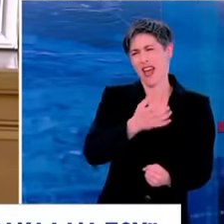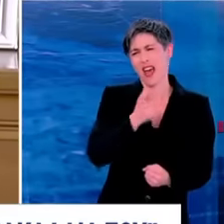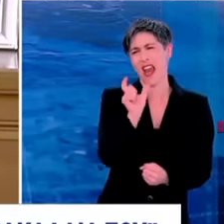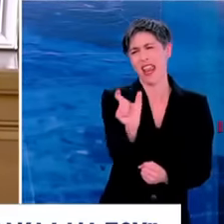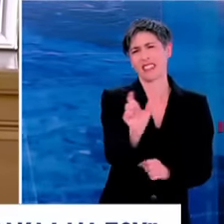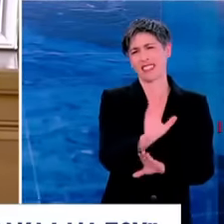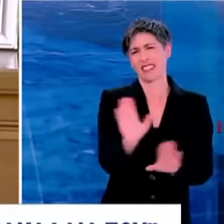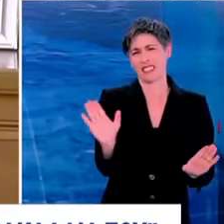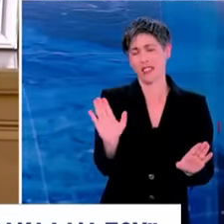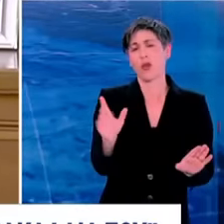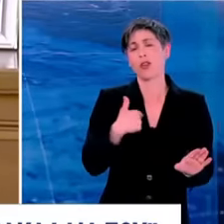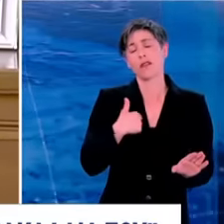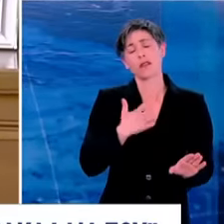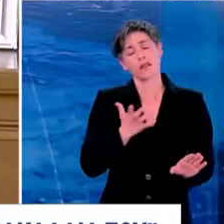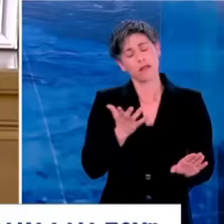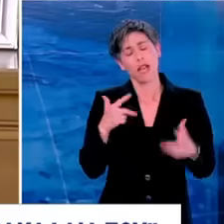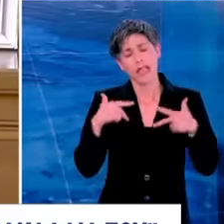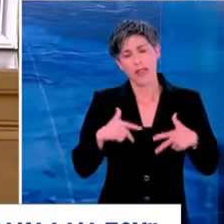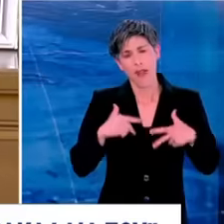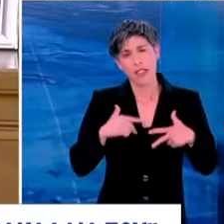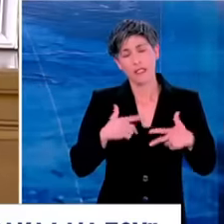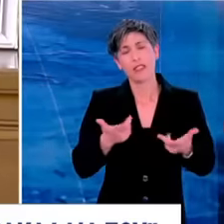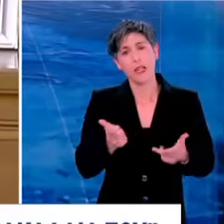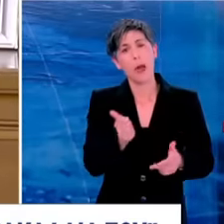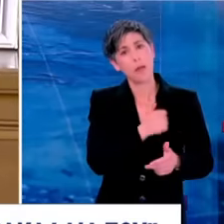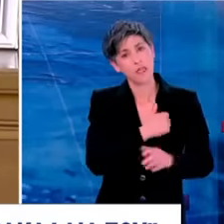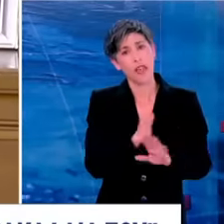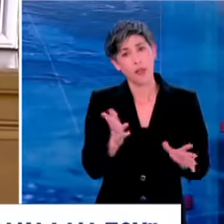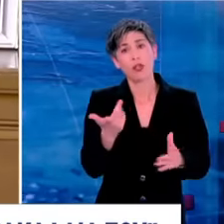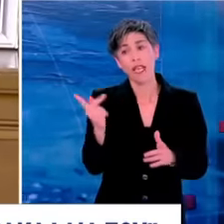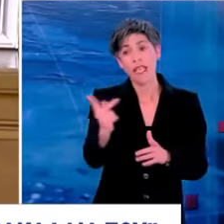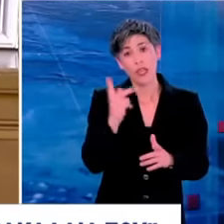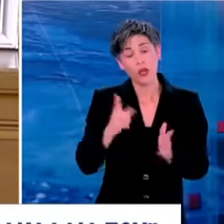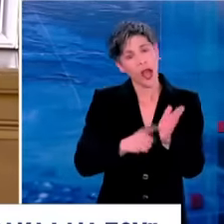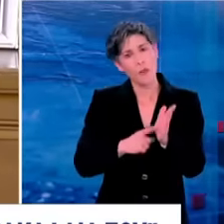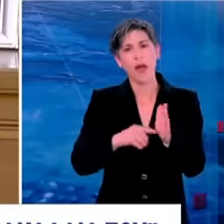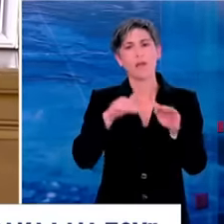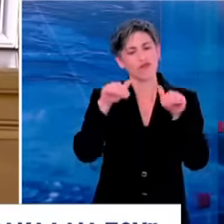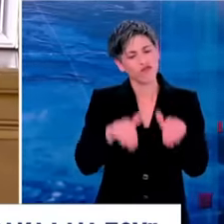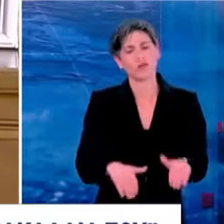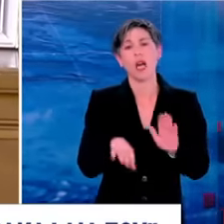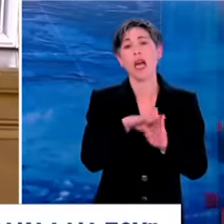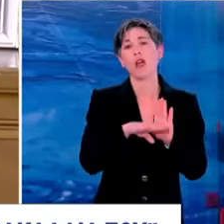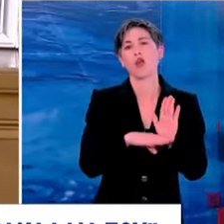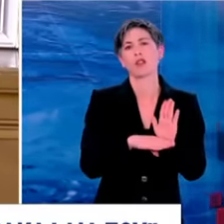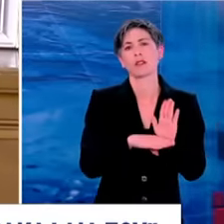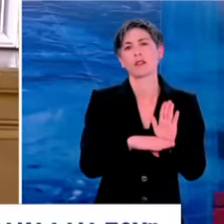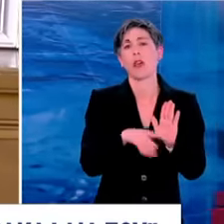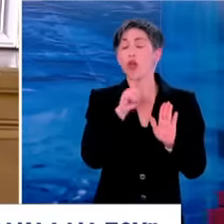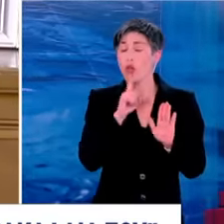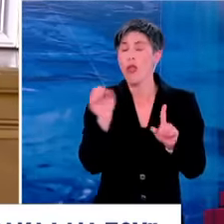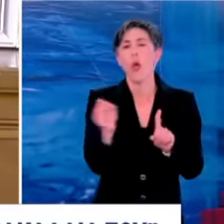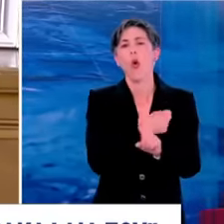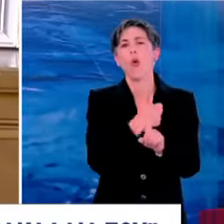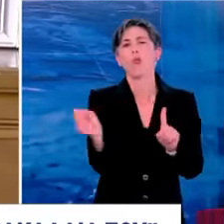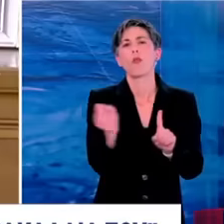βαθιά πίστη δικιά μου και της κυβέρνησης ότι δεν υπάρχει κοινωνία χωρίς κανόνες. Αυτό έχει εκφάνσεις μέχρι και στο bullying. Μέχρι και στον τρόπο